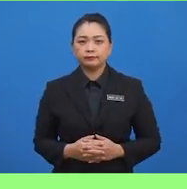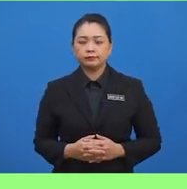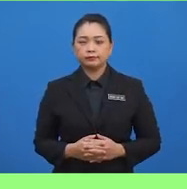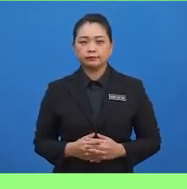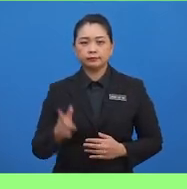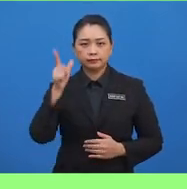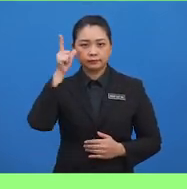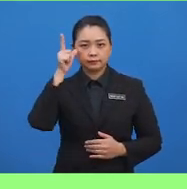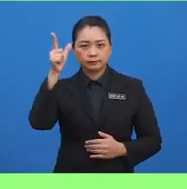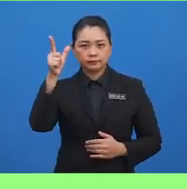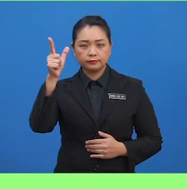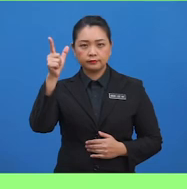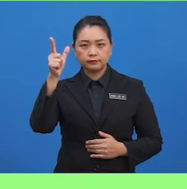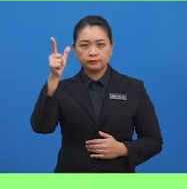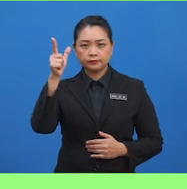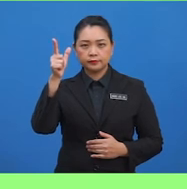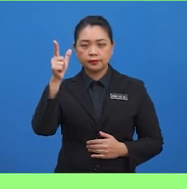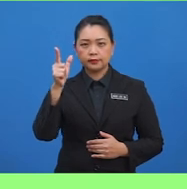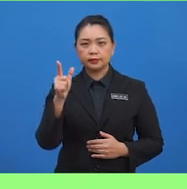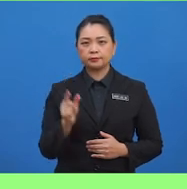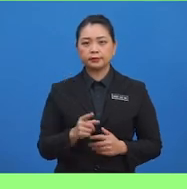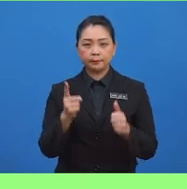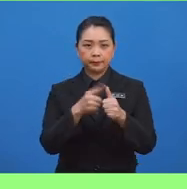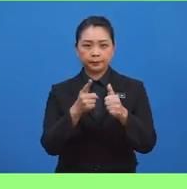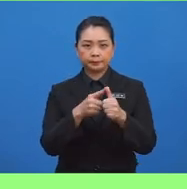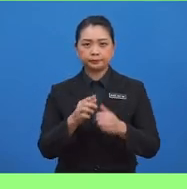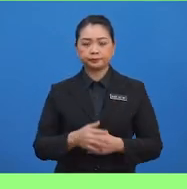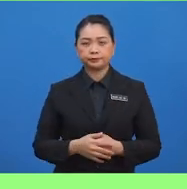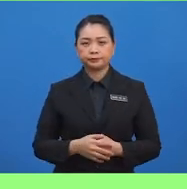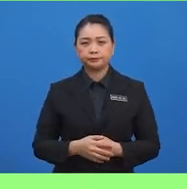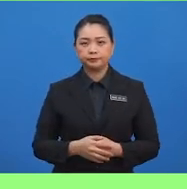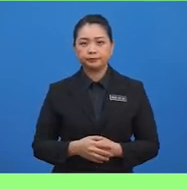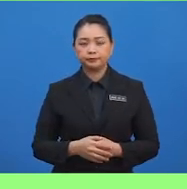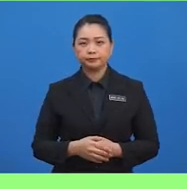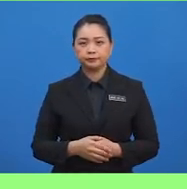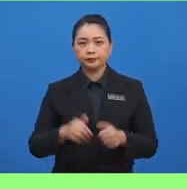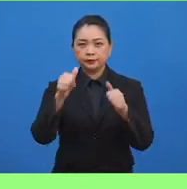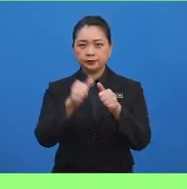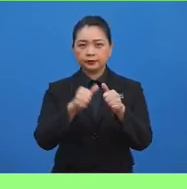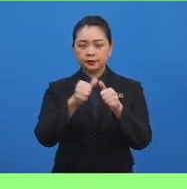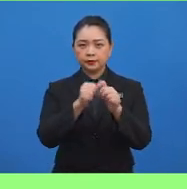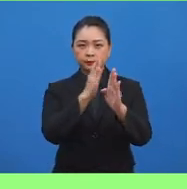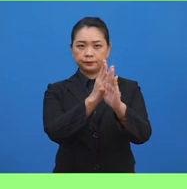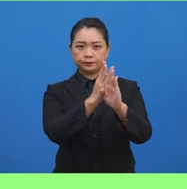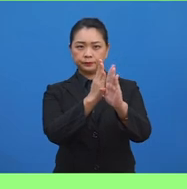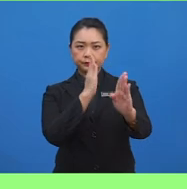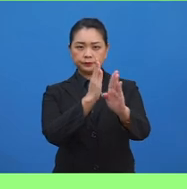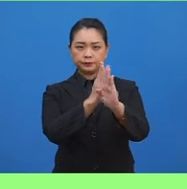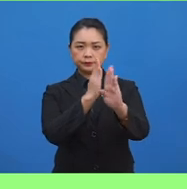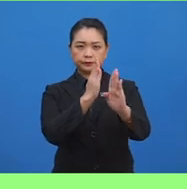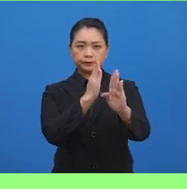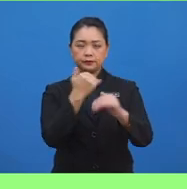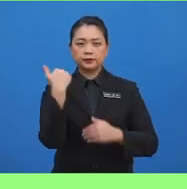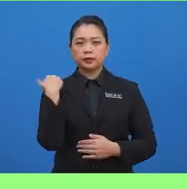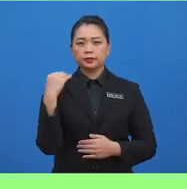syair rangkap pertama setiap baris ayat mengandungi empat